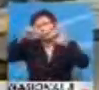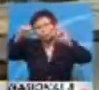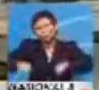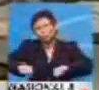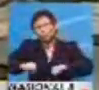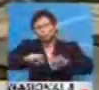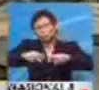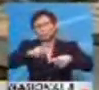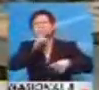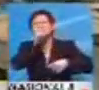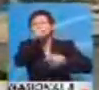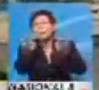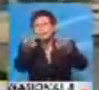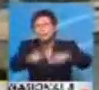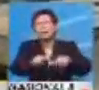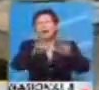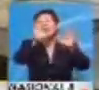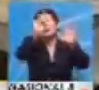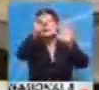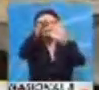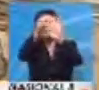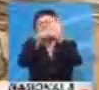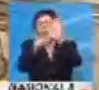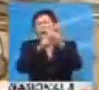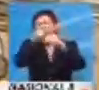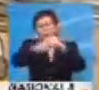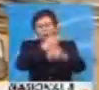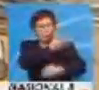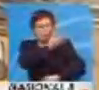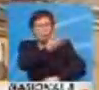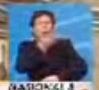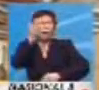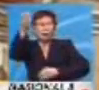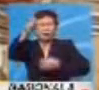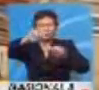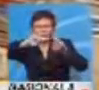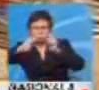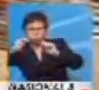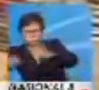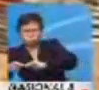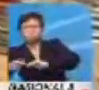perkara itu dia realisasi 8 Okta berkaitan buruh bakal dipindah